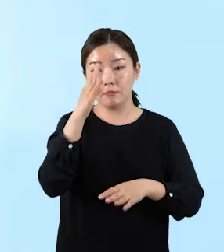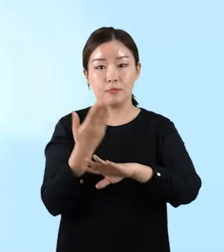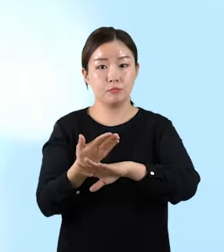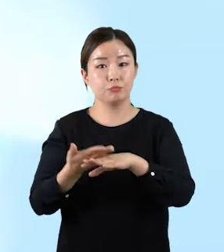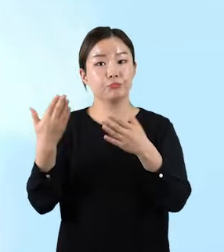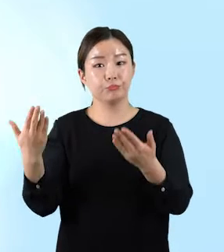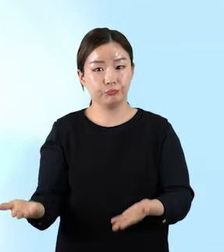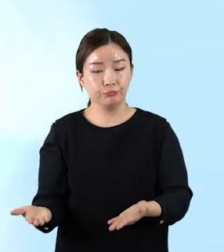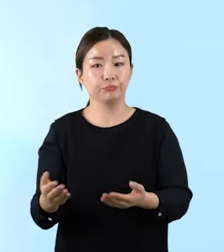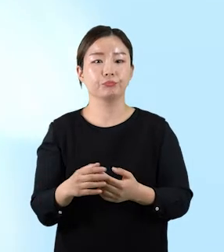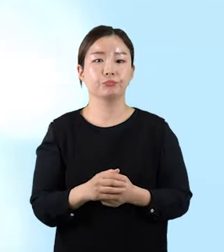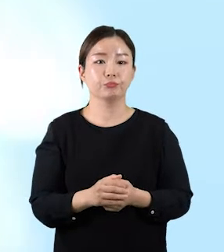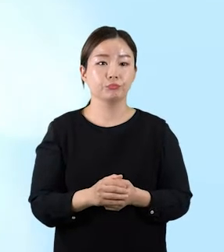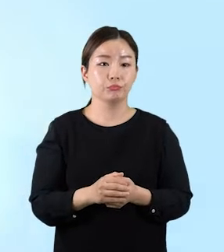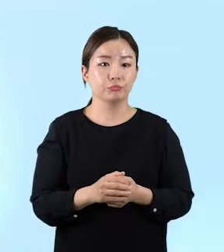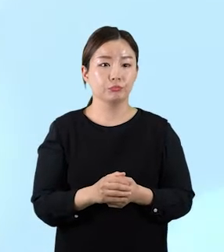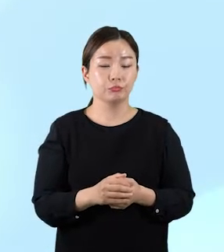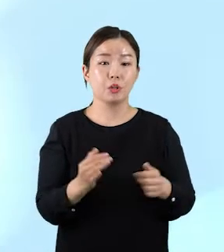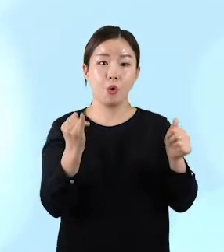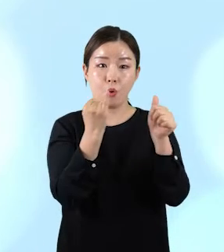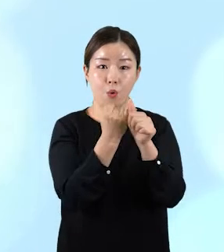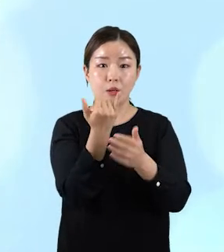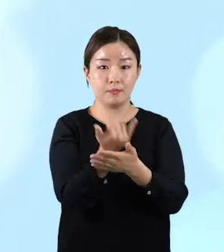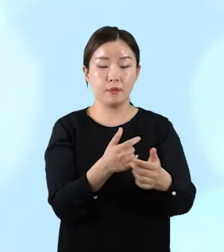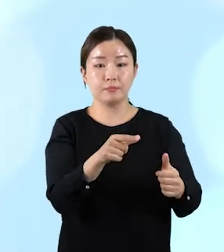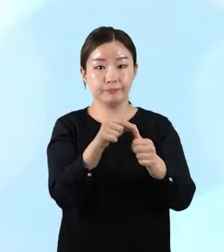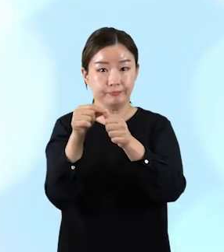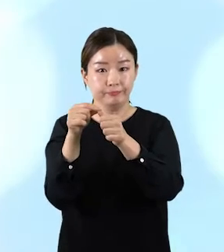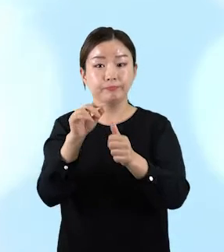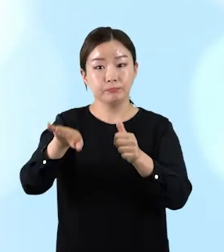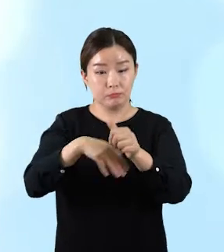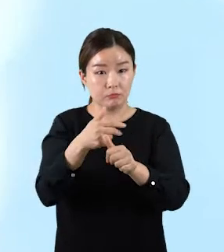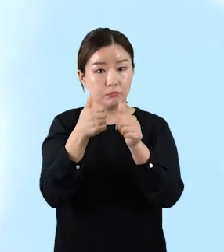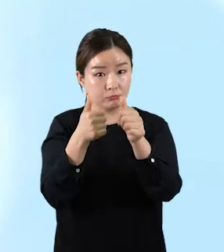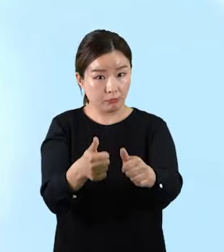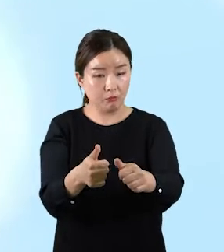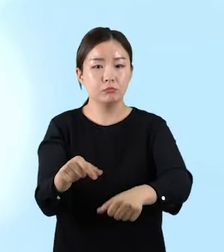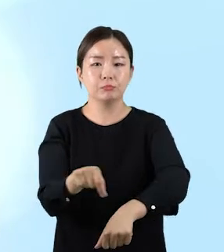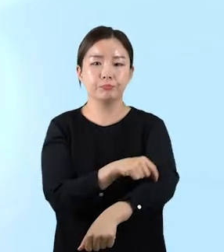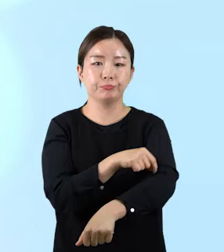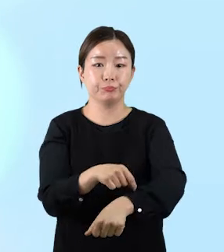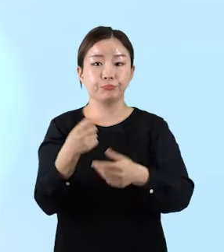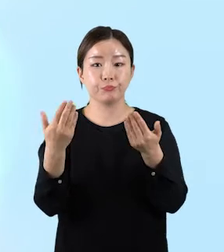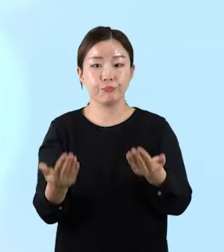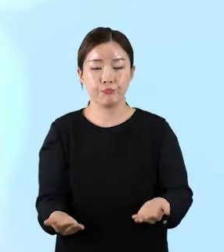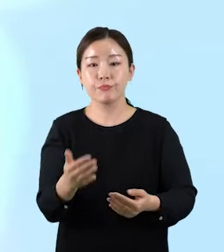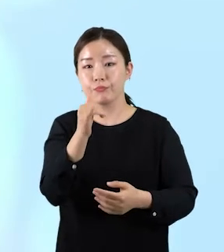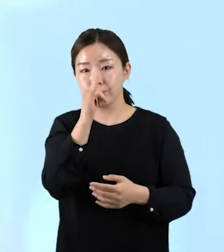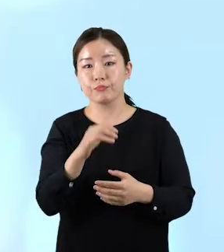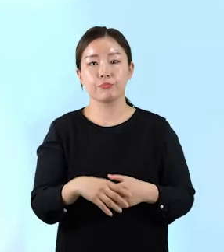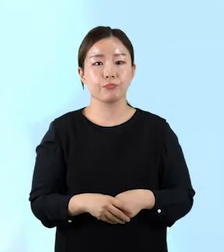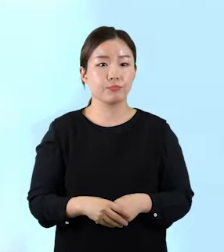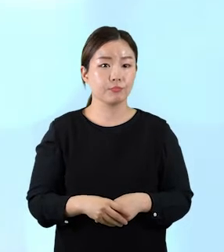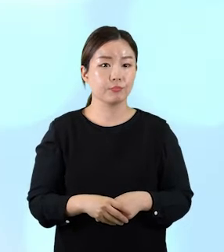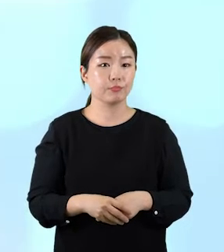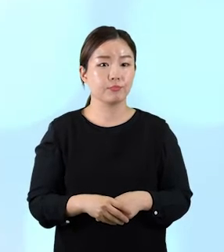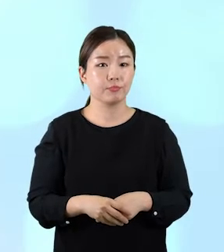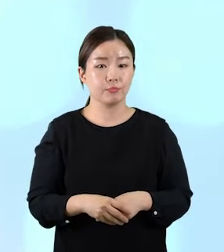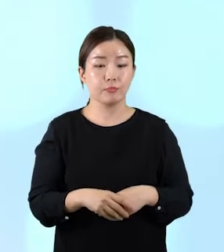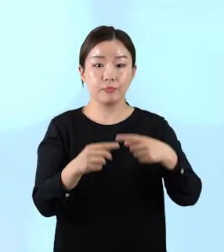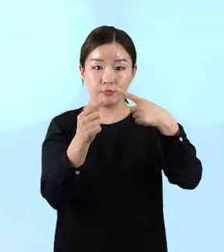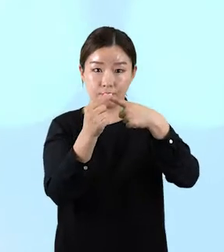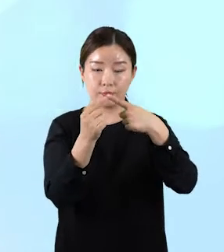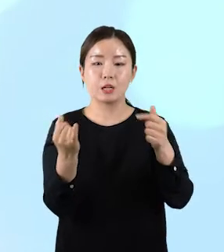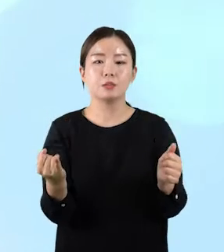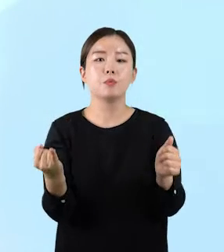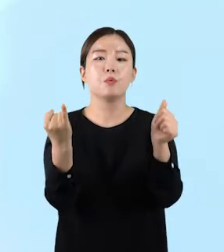다른 휴가가 있는데요. 결혼, 입양 등 특별한 사유가 있는 경우 부여받는 특별휴가가 있습니다.